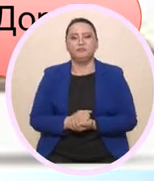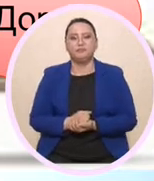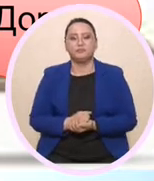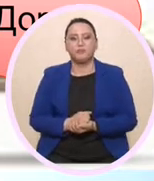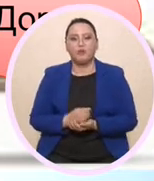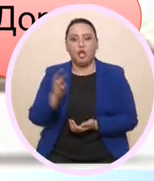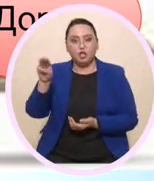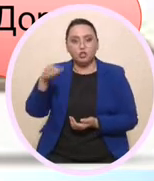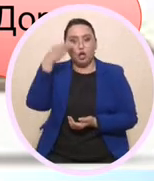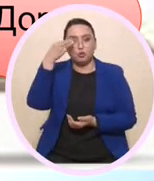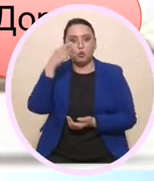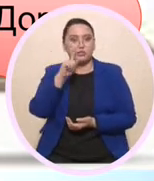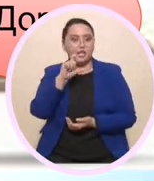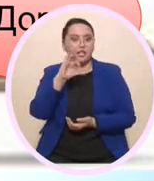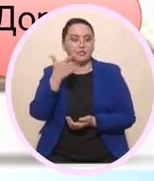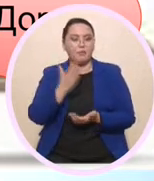доктортой.